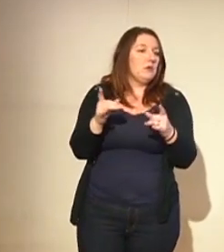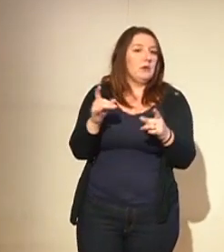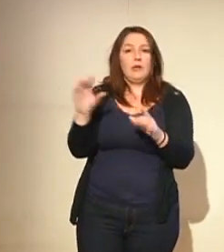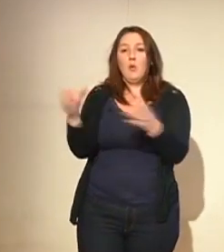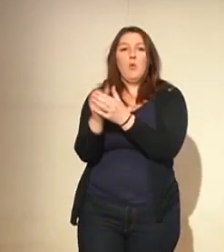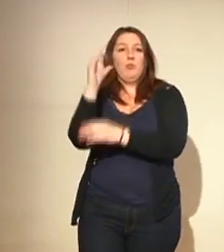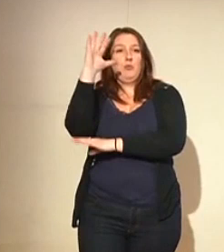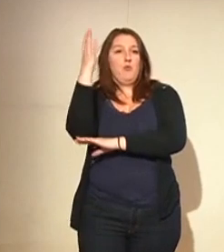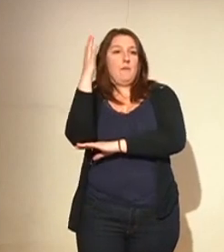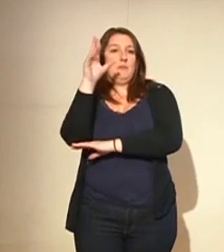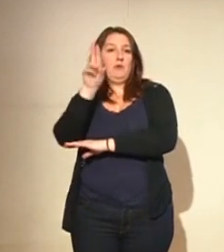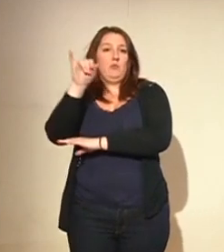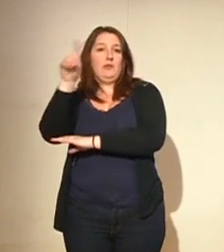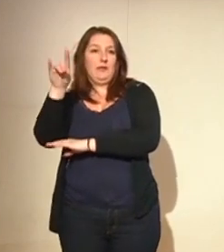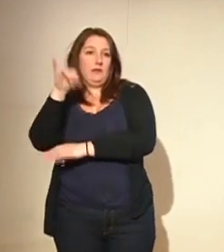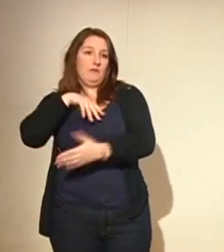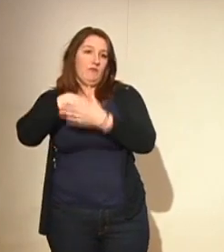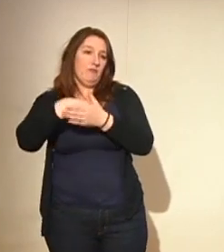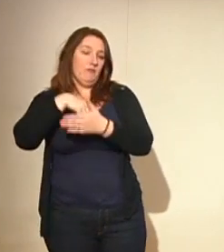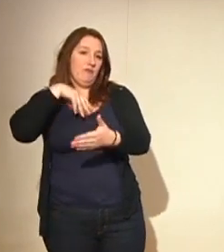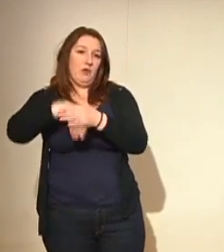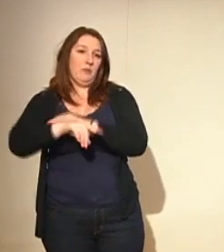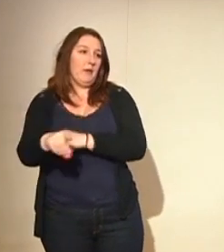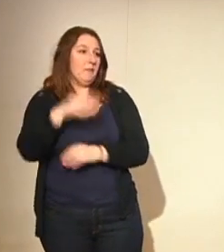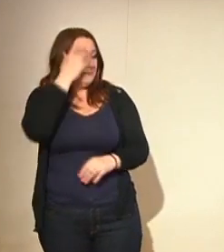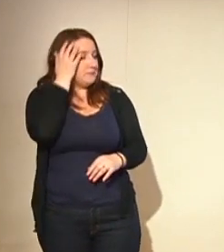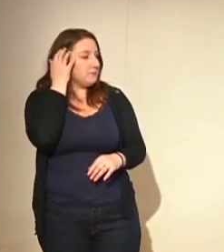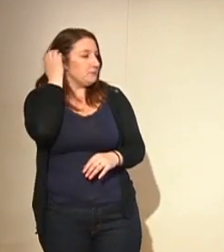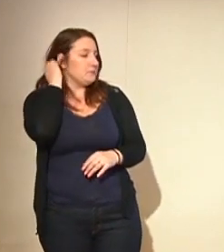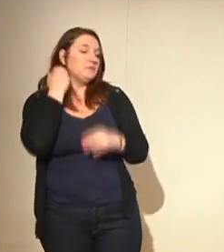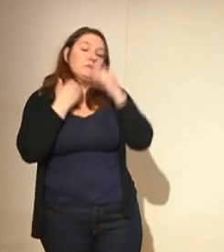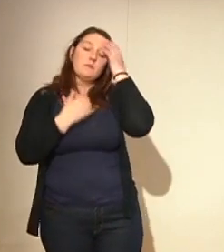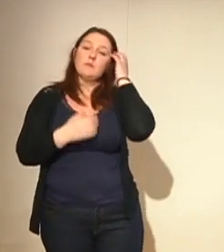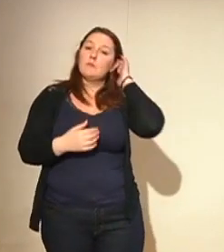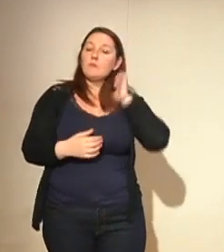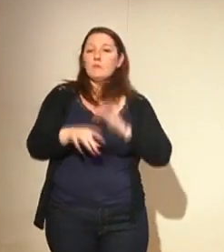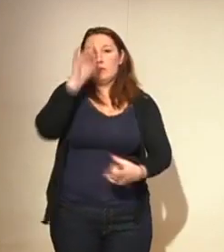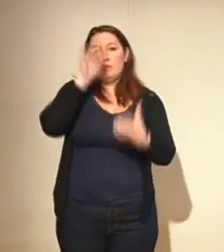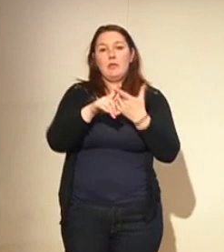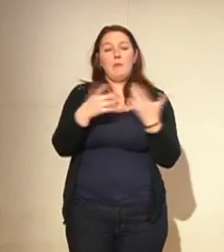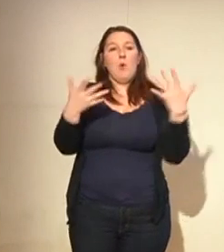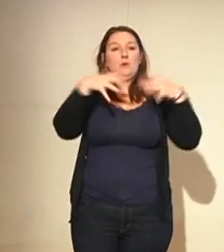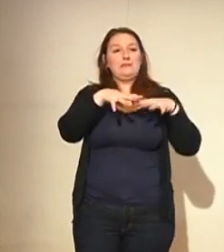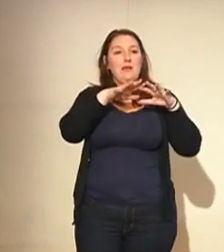umpudi ne prend pas part au vote en ce qui concerne le Conseil